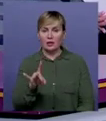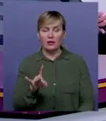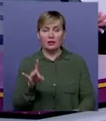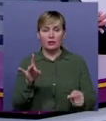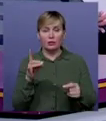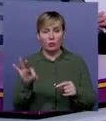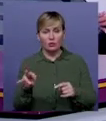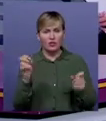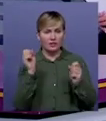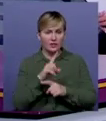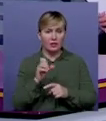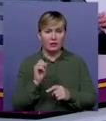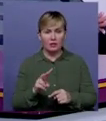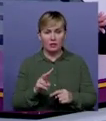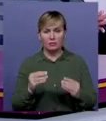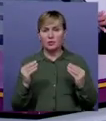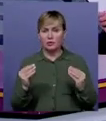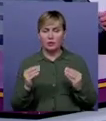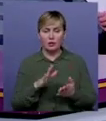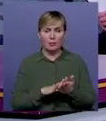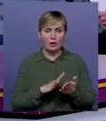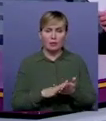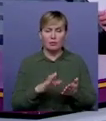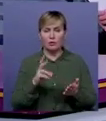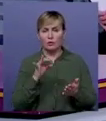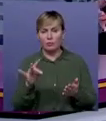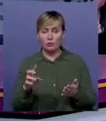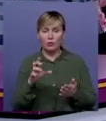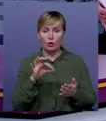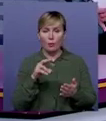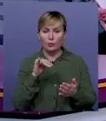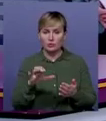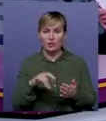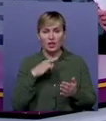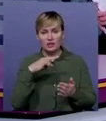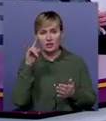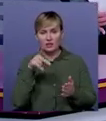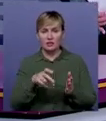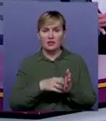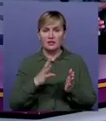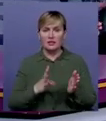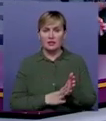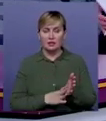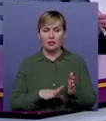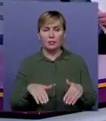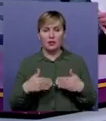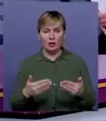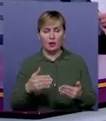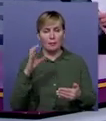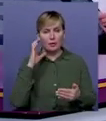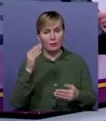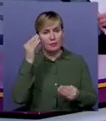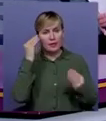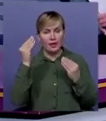научных кругах он известен как лауреат престижной премии Scopus Award Казахстан 2019. Предлагаем послушать